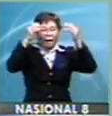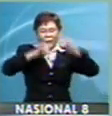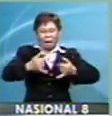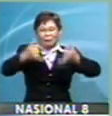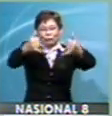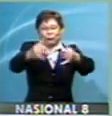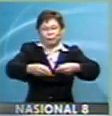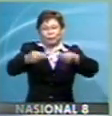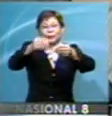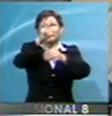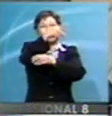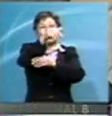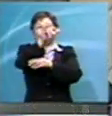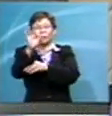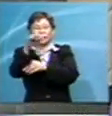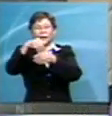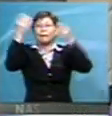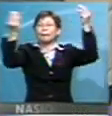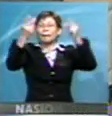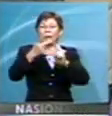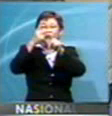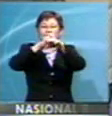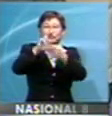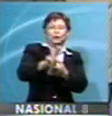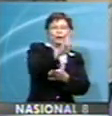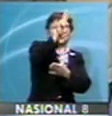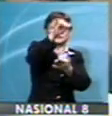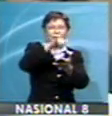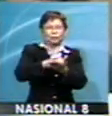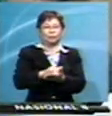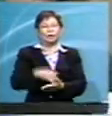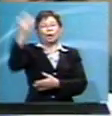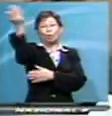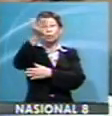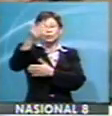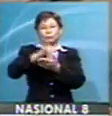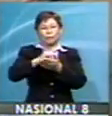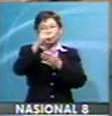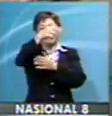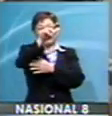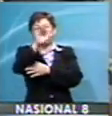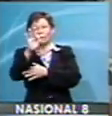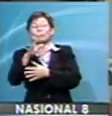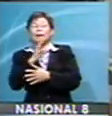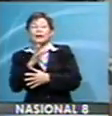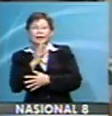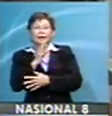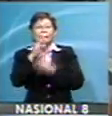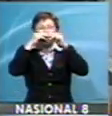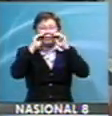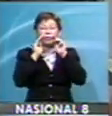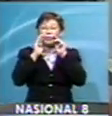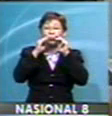Profesor penglong dalam satu Majlis khas di Universiti berkenaan dalam ucapannya Profesor peng long berkata Tan Sri